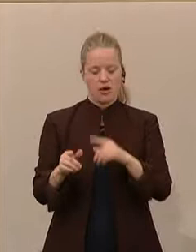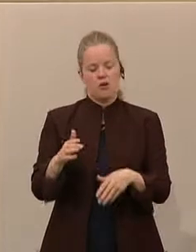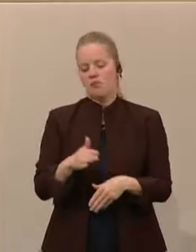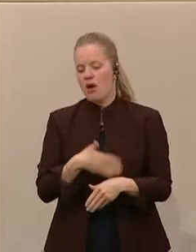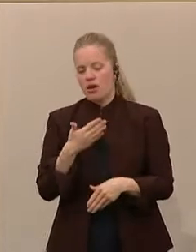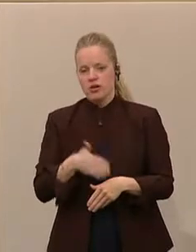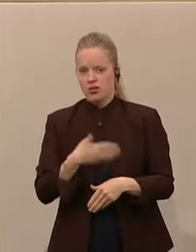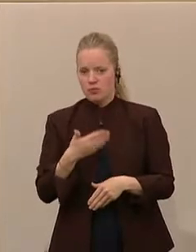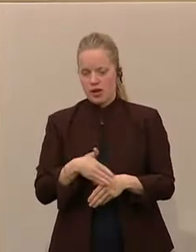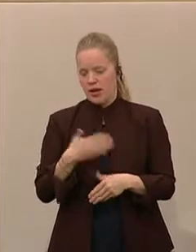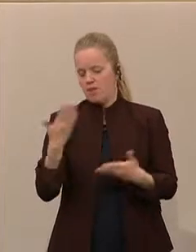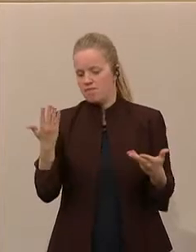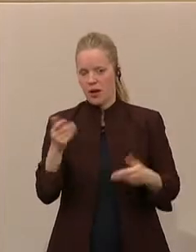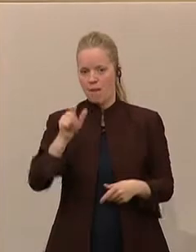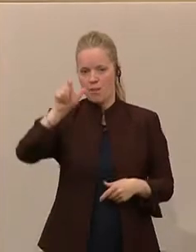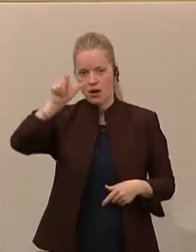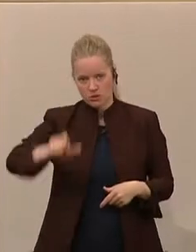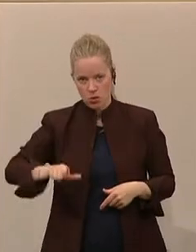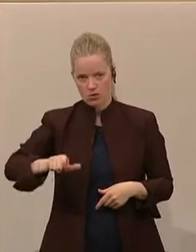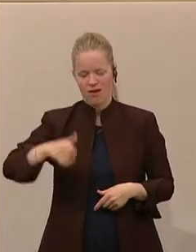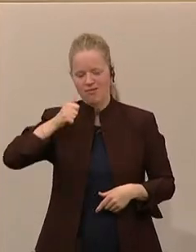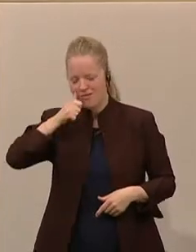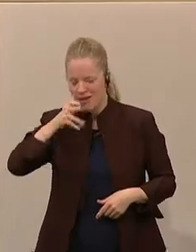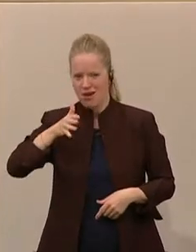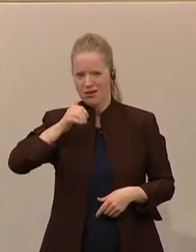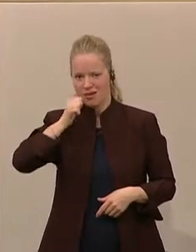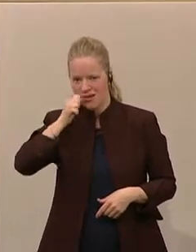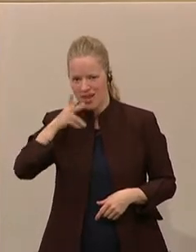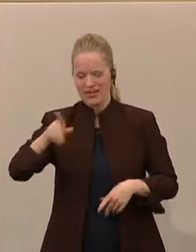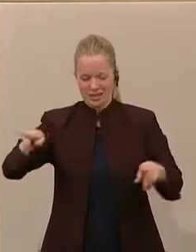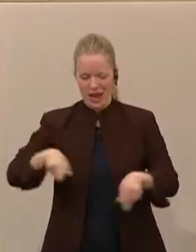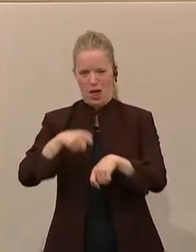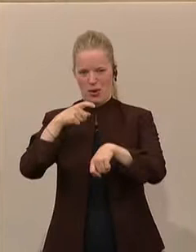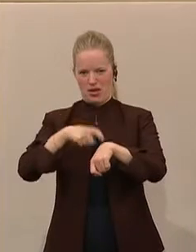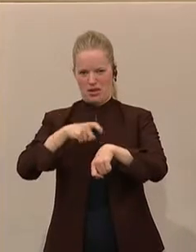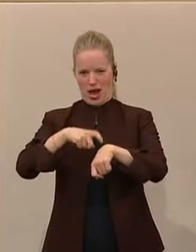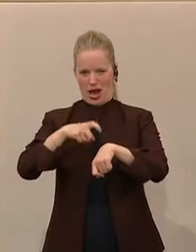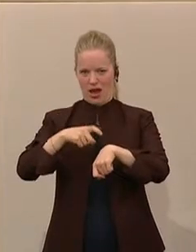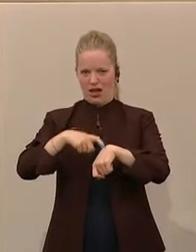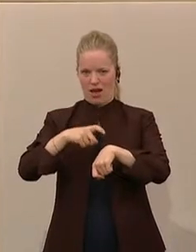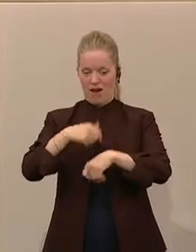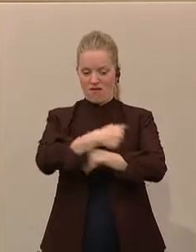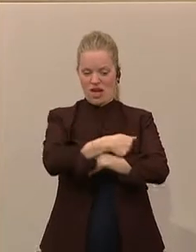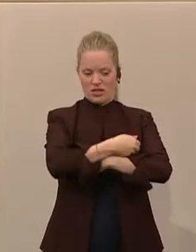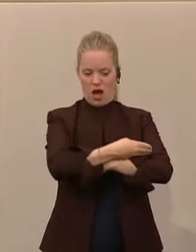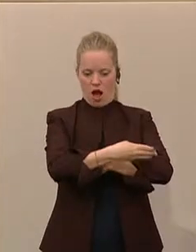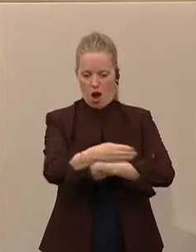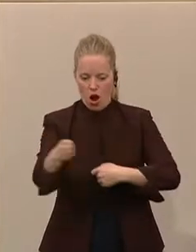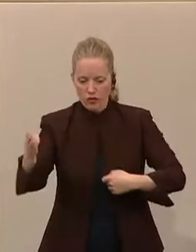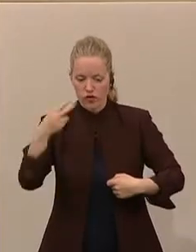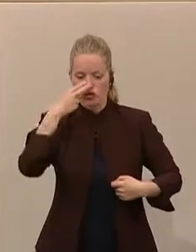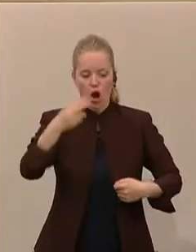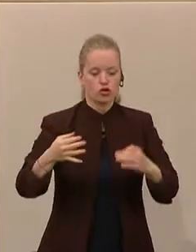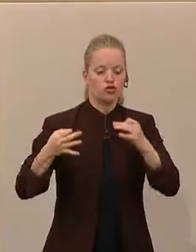jemand jeden Tag zur gleichen Uhrzeit das Fenster öffnet und das Geschehen auf der Straße beobachtet? Ist